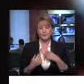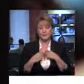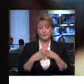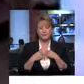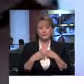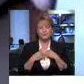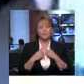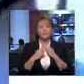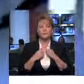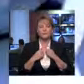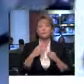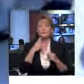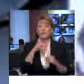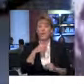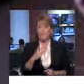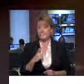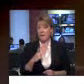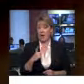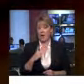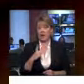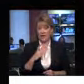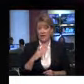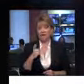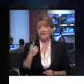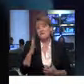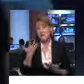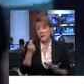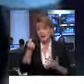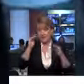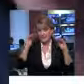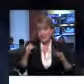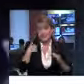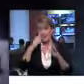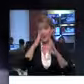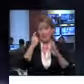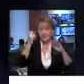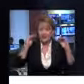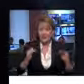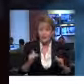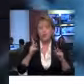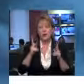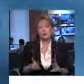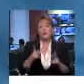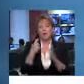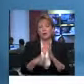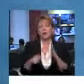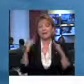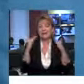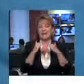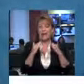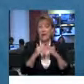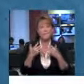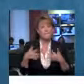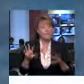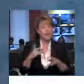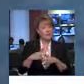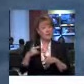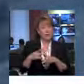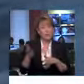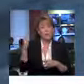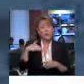שאם אתה מחכה ובהנחה שהמחירים ירדו, וזה מה שאנחנו מאמינים בו, אתה תוכל לקנות דירה כמעט ללא משכנתה בעוד